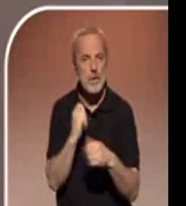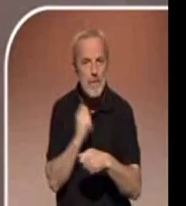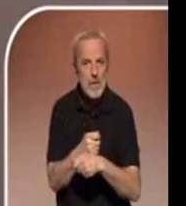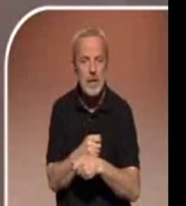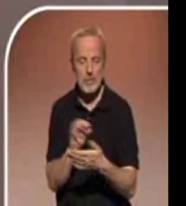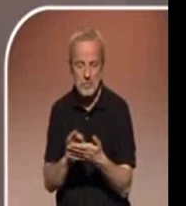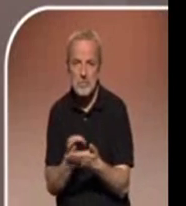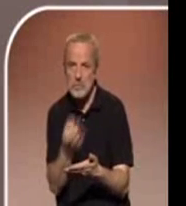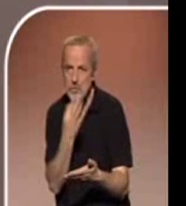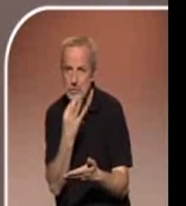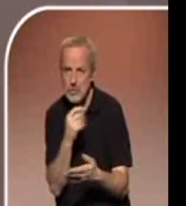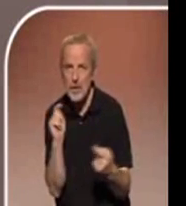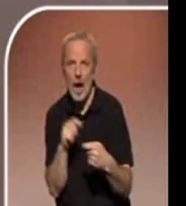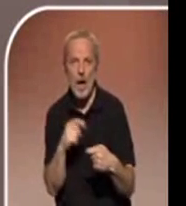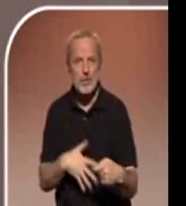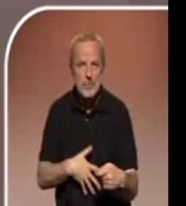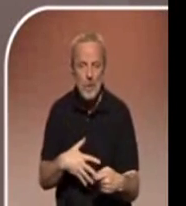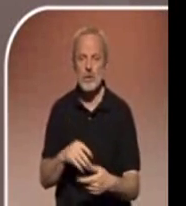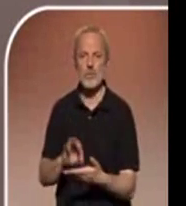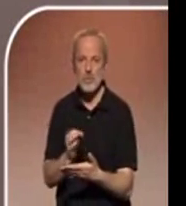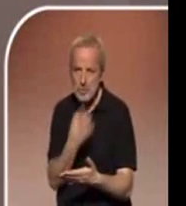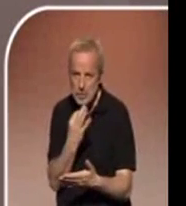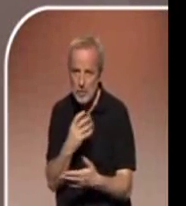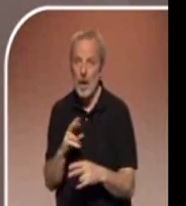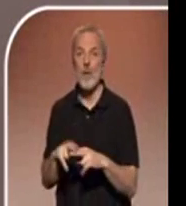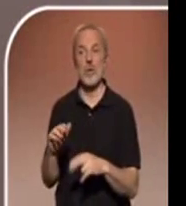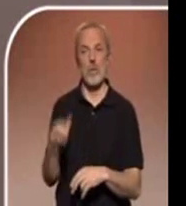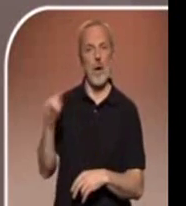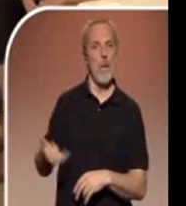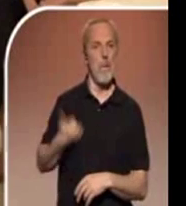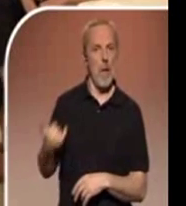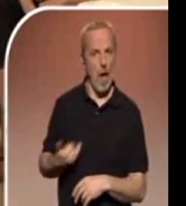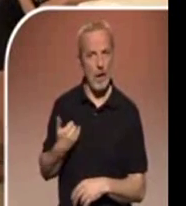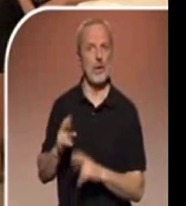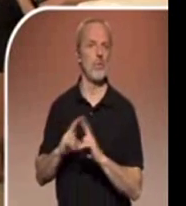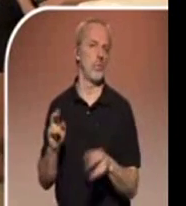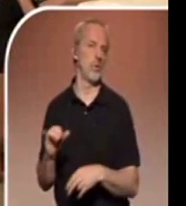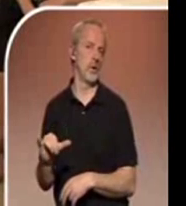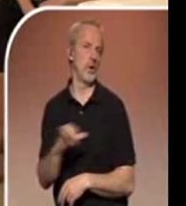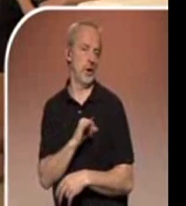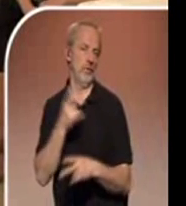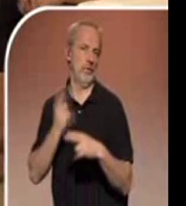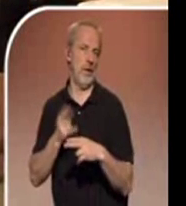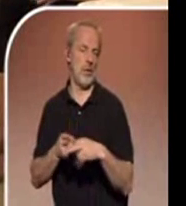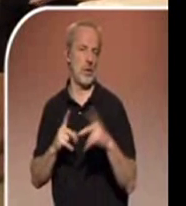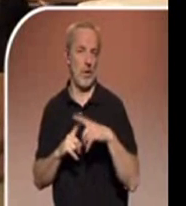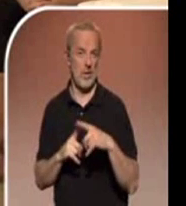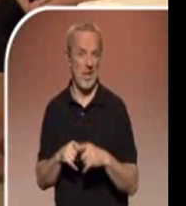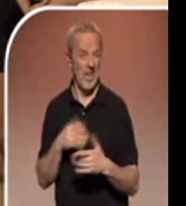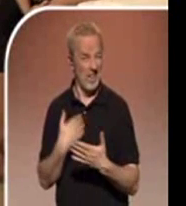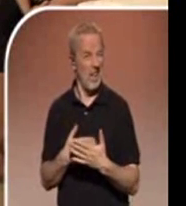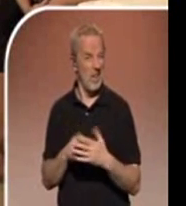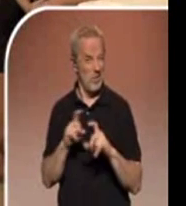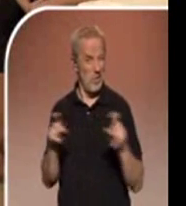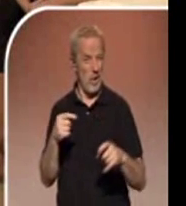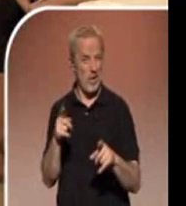těch tedy věkových kategoriích v tom produktivním věku je větší. To znamená, že za to může ženský hormon, že za to může estrogen, nebo že ten hormon to může